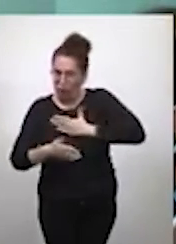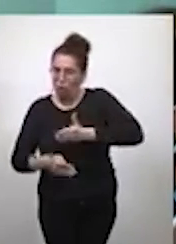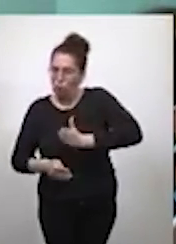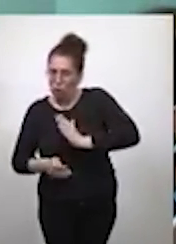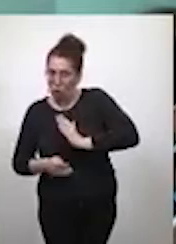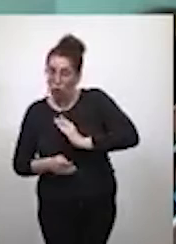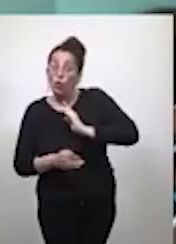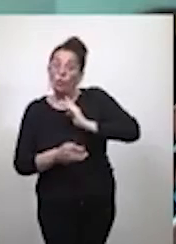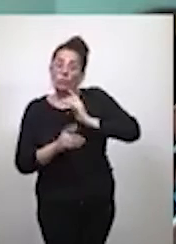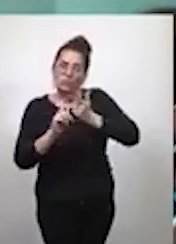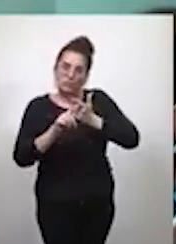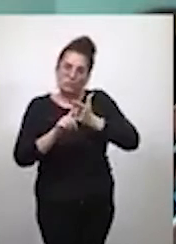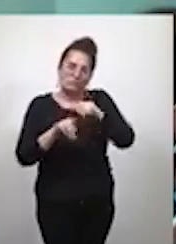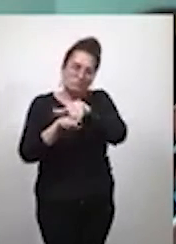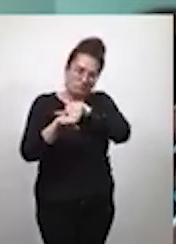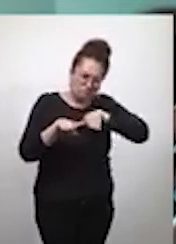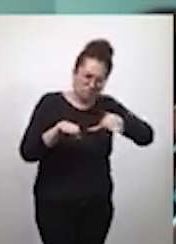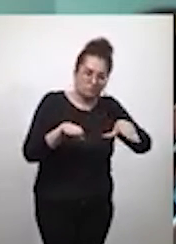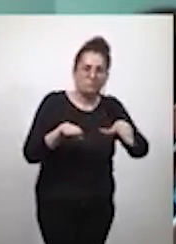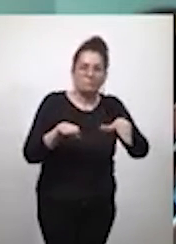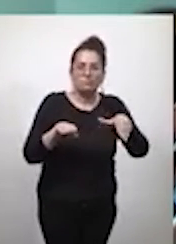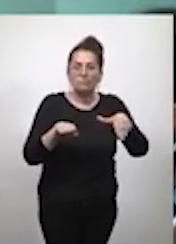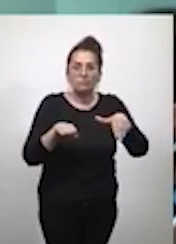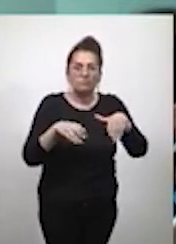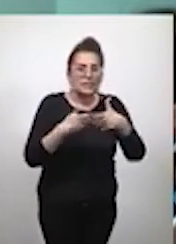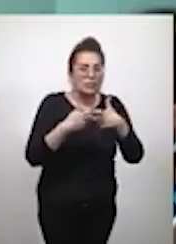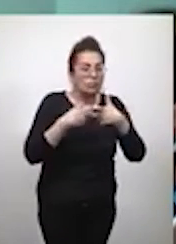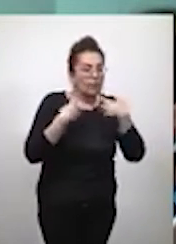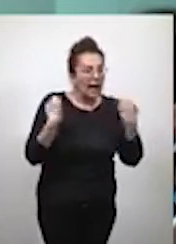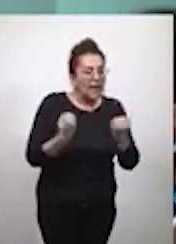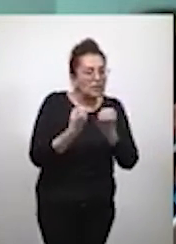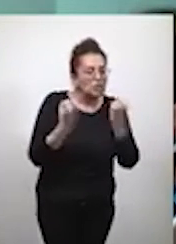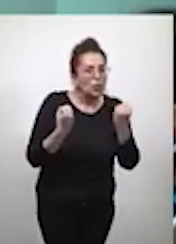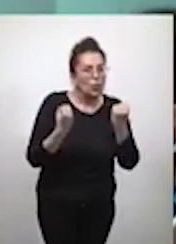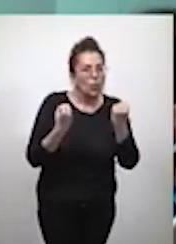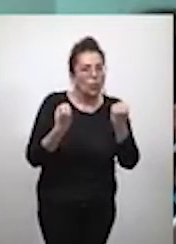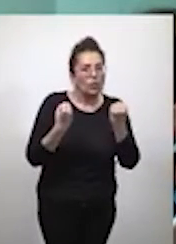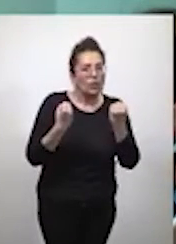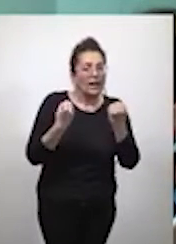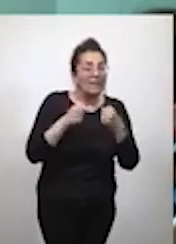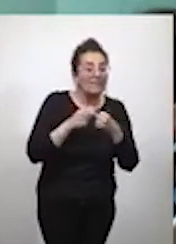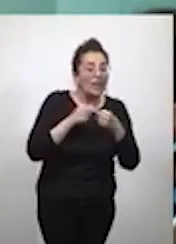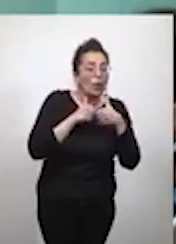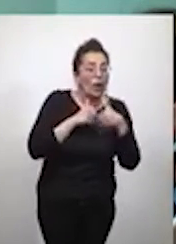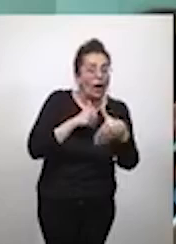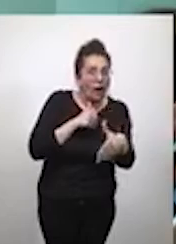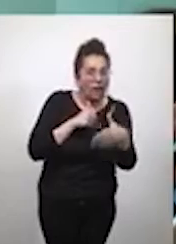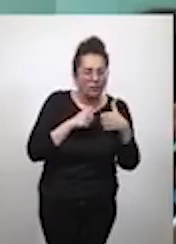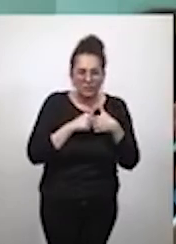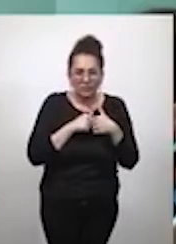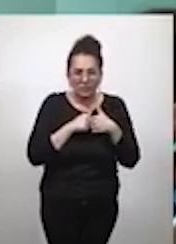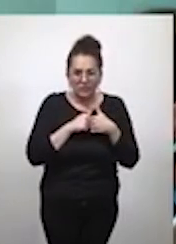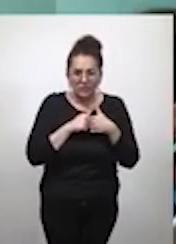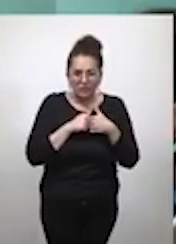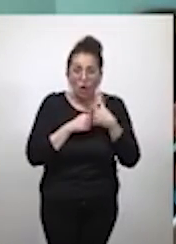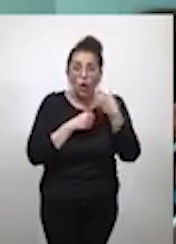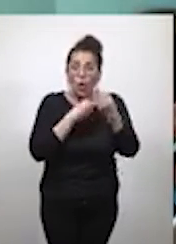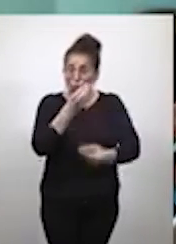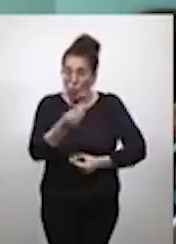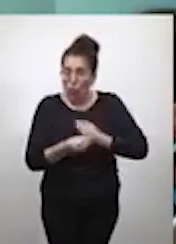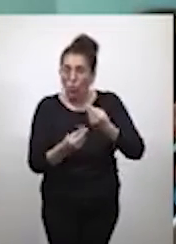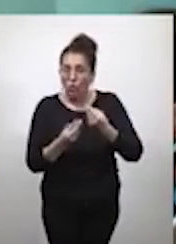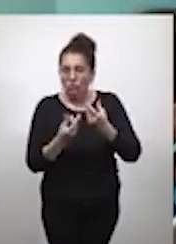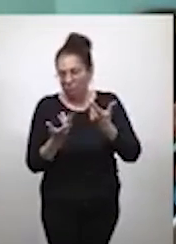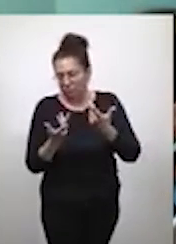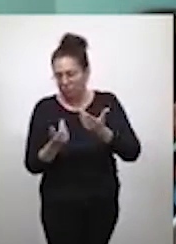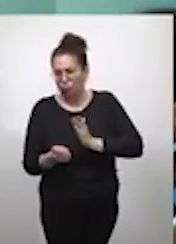et les plans d'action sur la ville, bien sûr, tout ce qui est commun, ce qui sera lancé par la métropole,